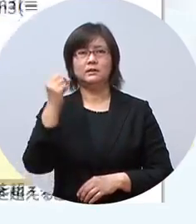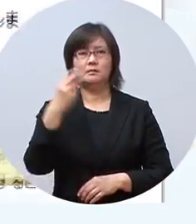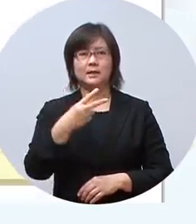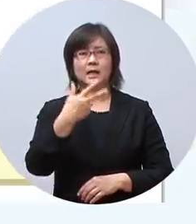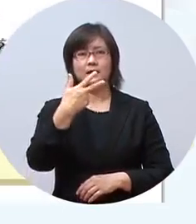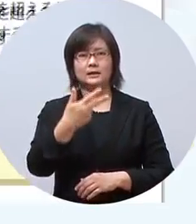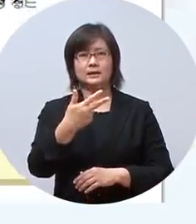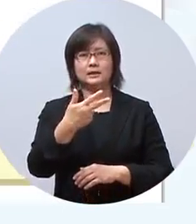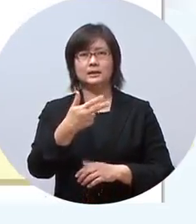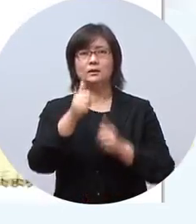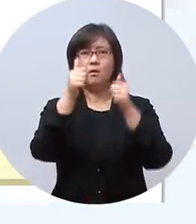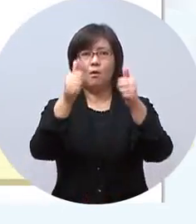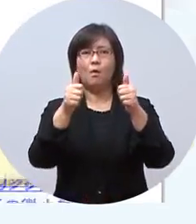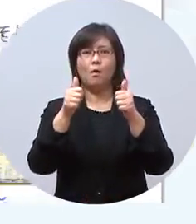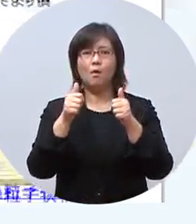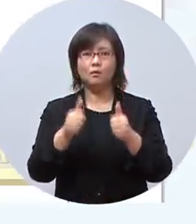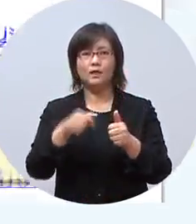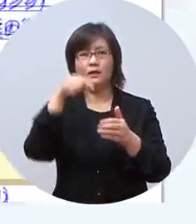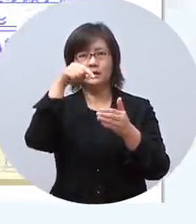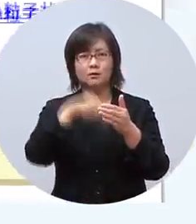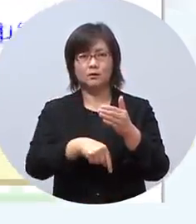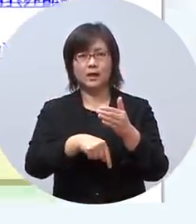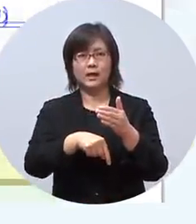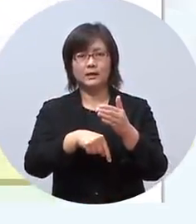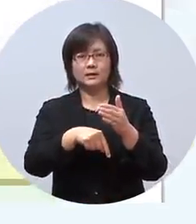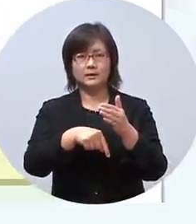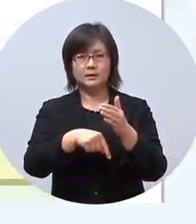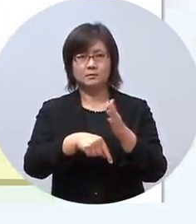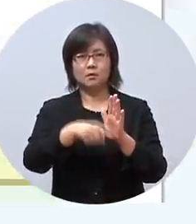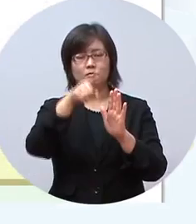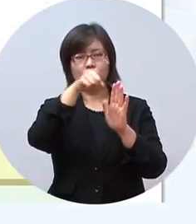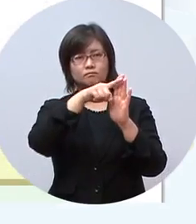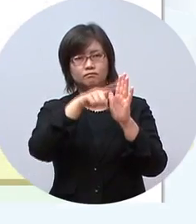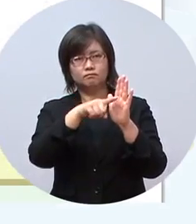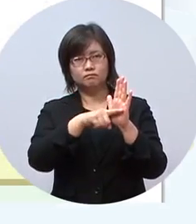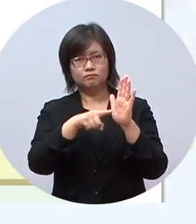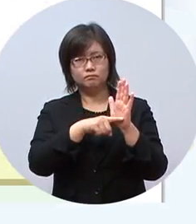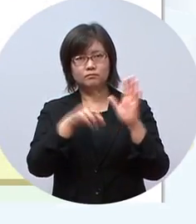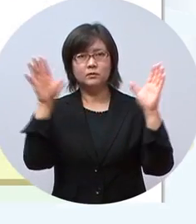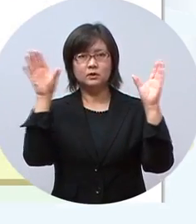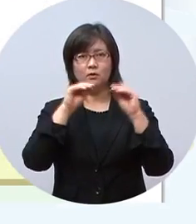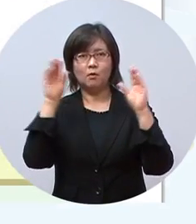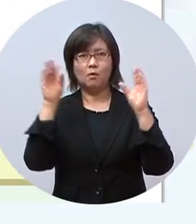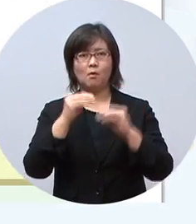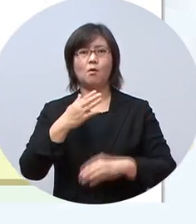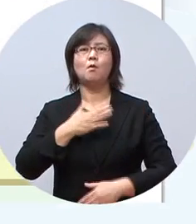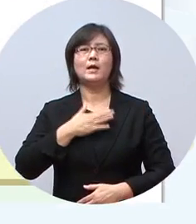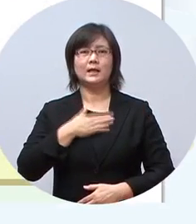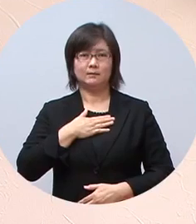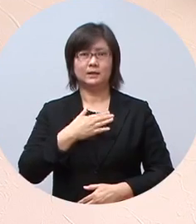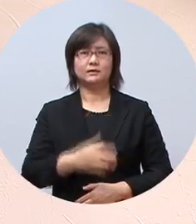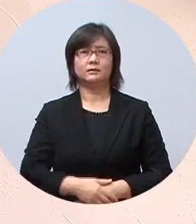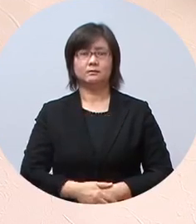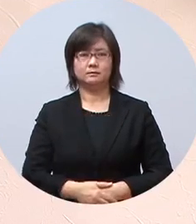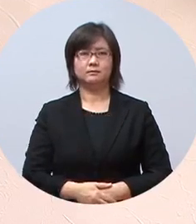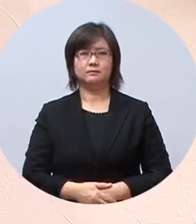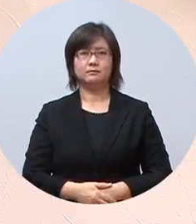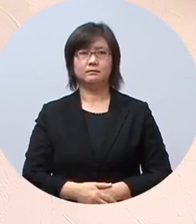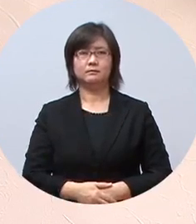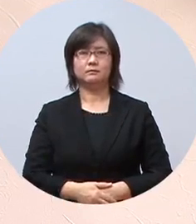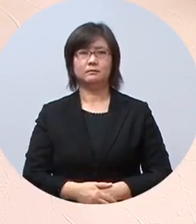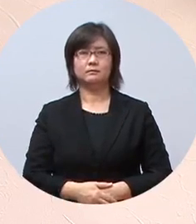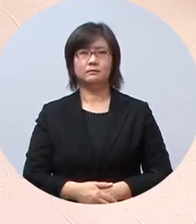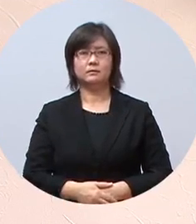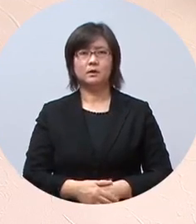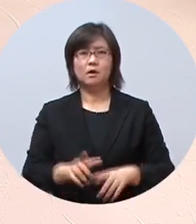の環境保全課のページからも県や国の情報をご覧いただけるようリンクを貼っています。 では高濃度予報